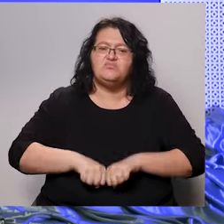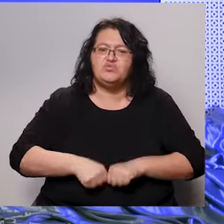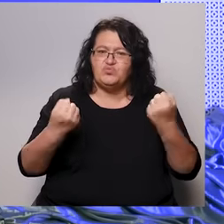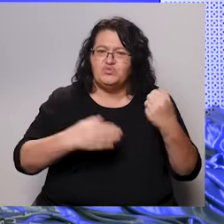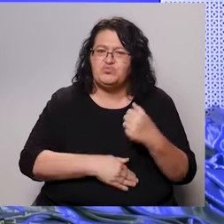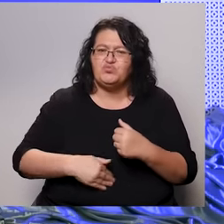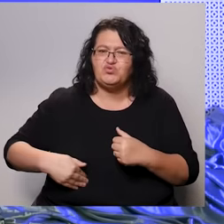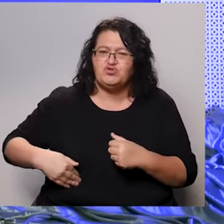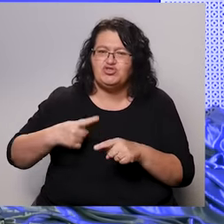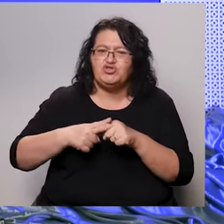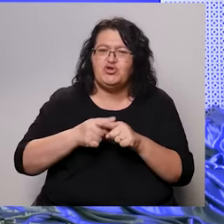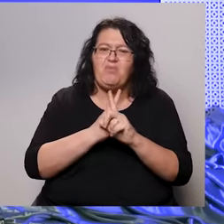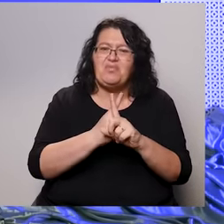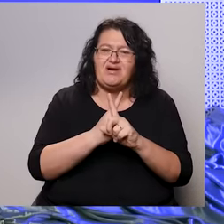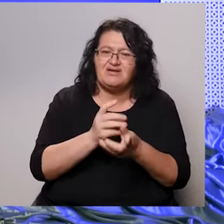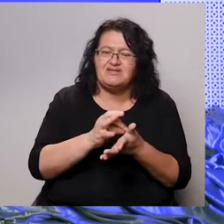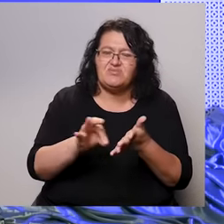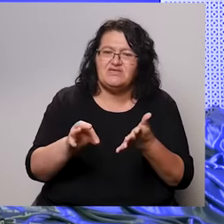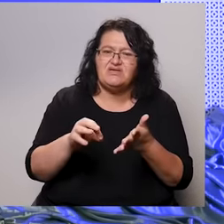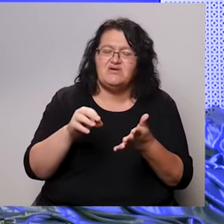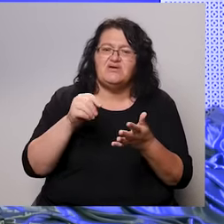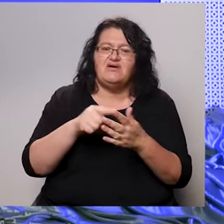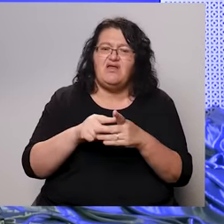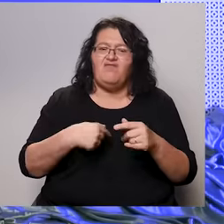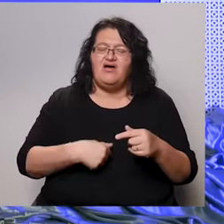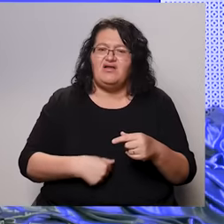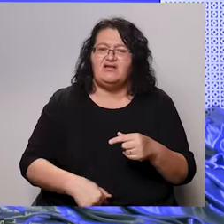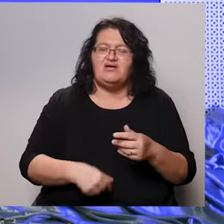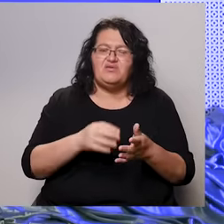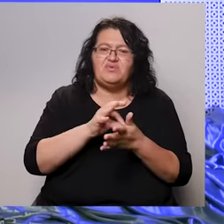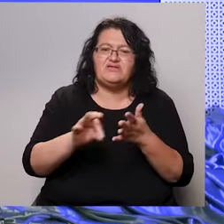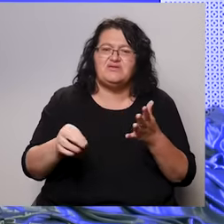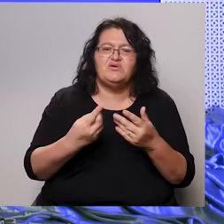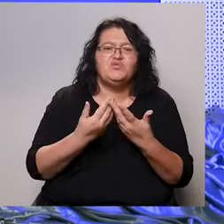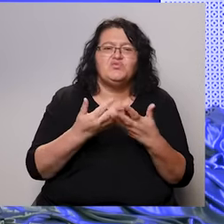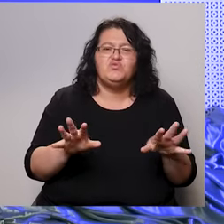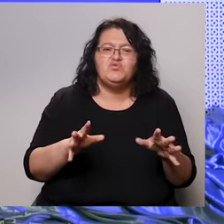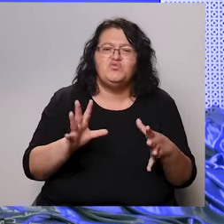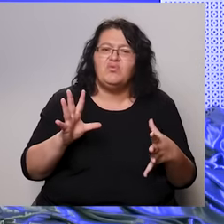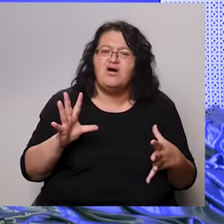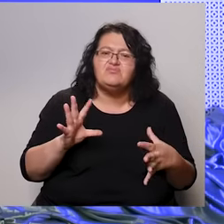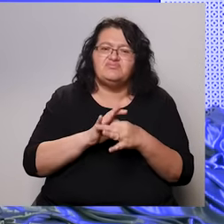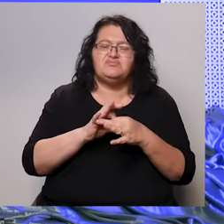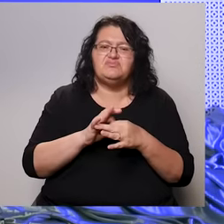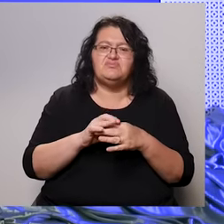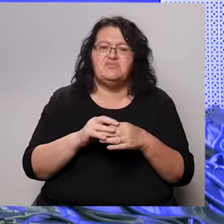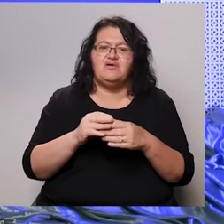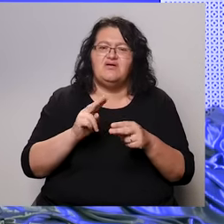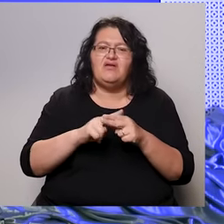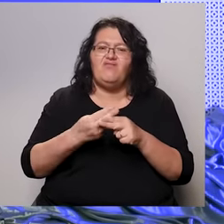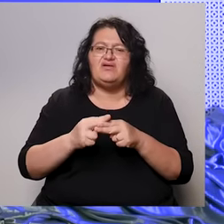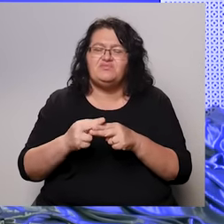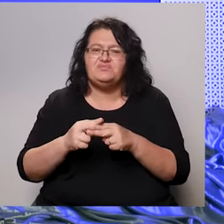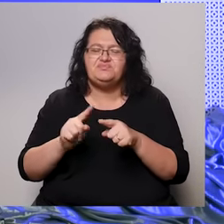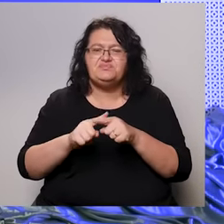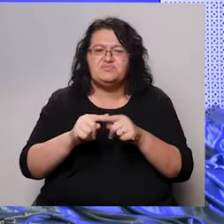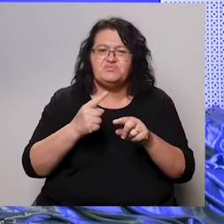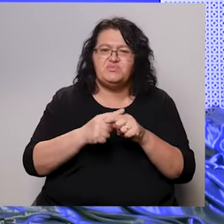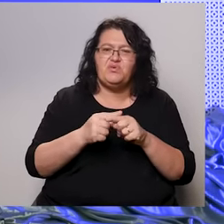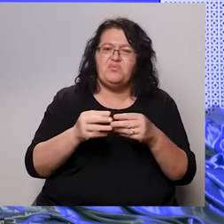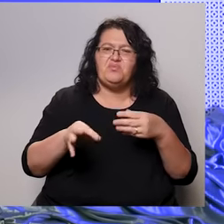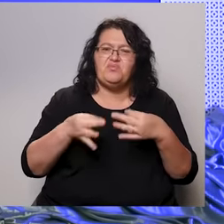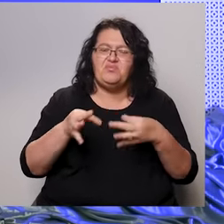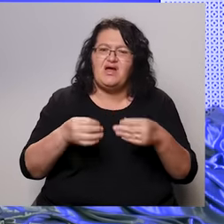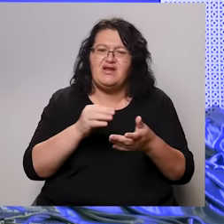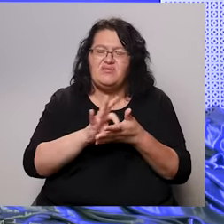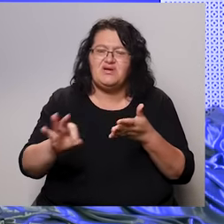rupt și practic pe mijlocul abdomenului mușchii nu mai erau legați la oaltă. Erau desfăcuți, erau